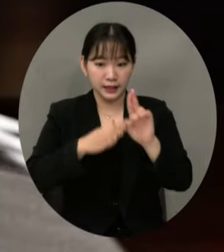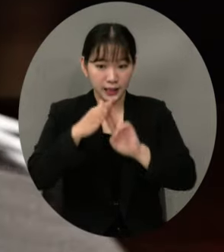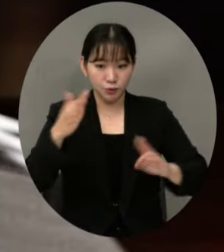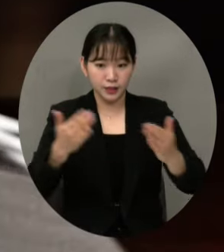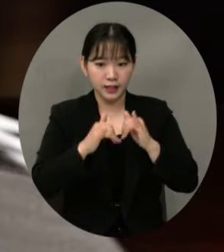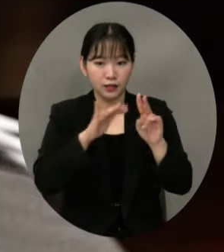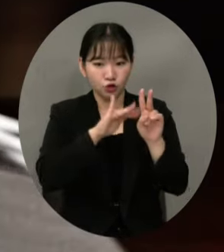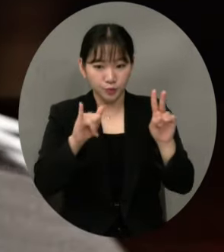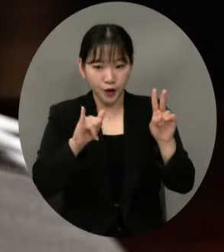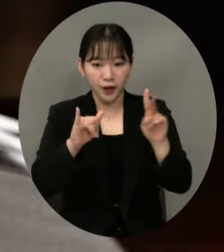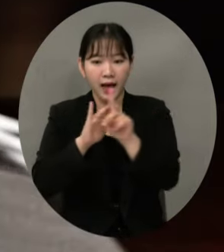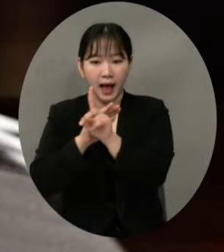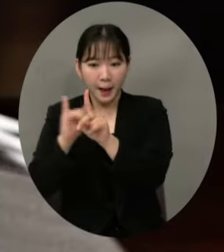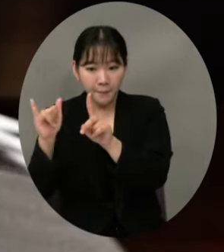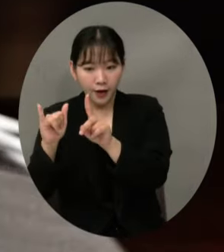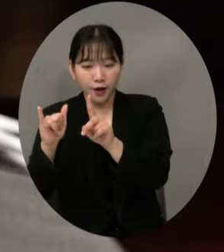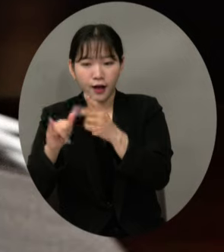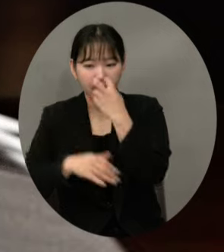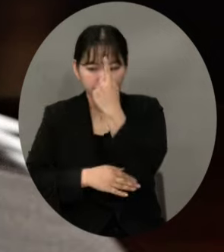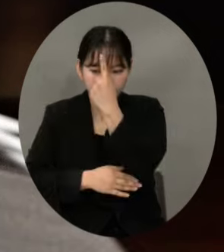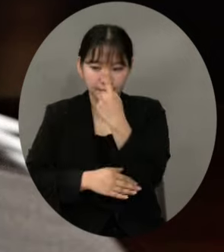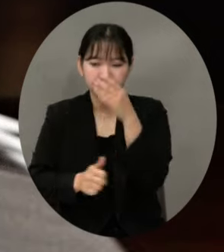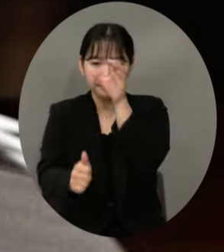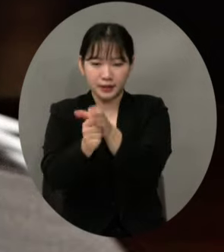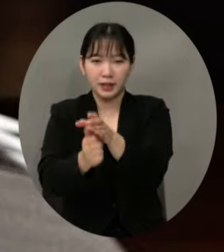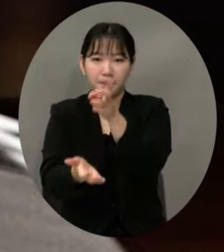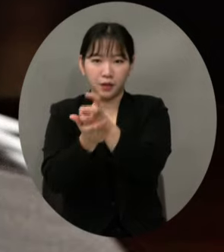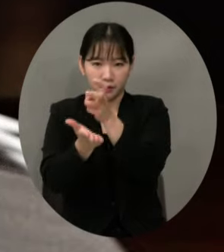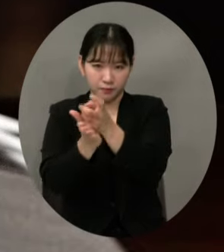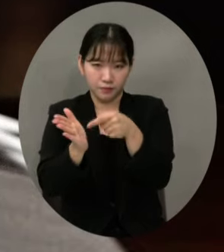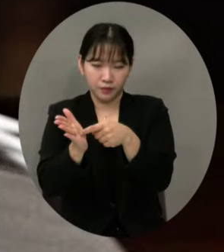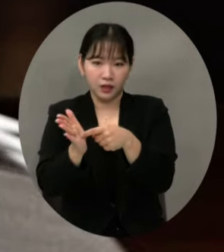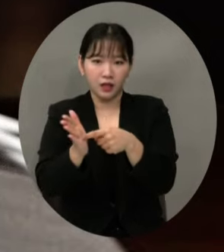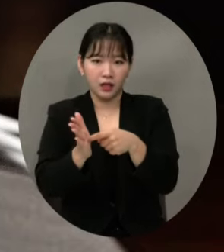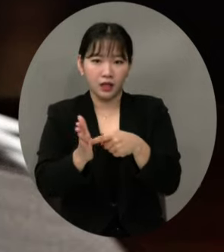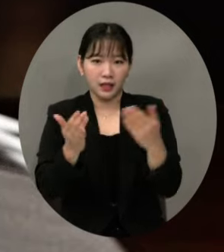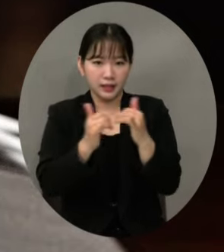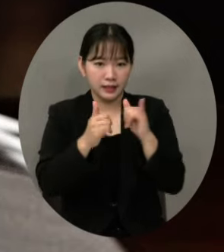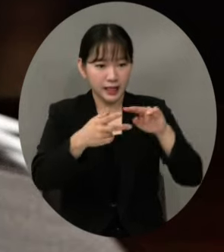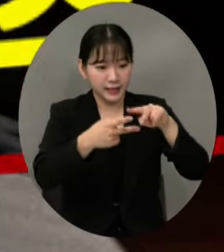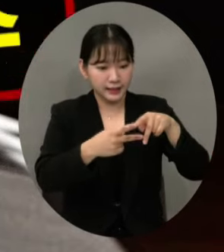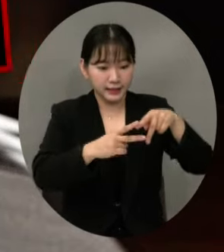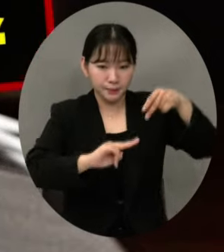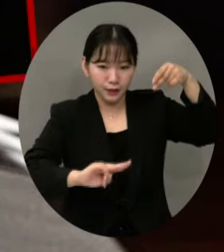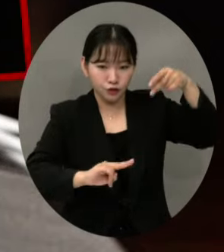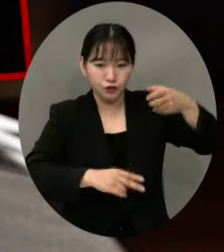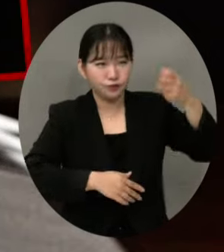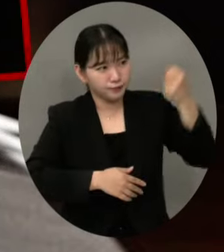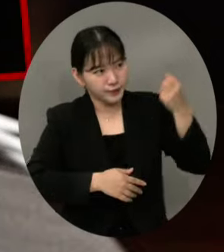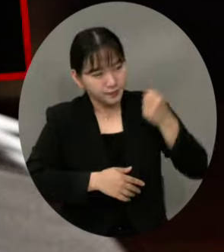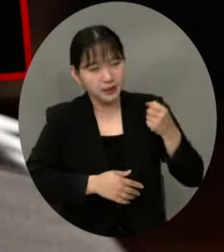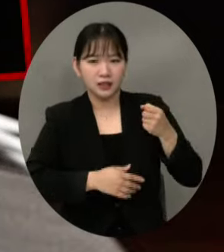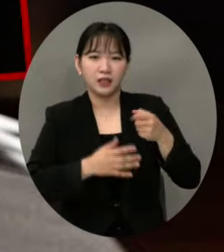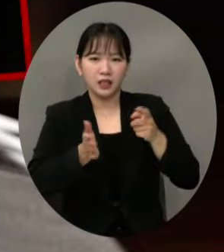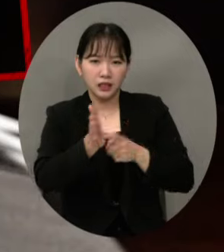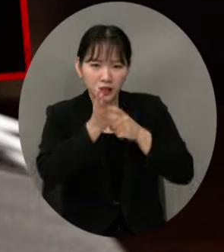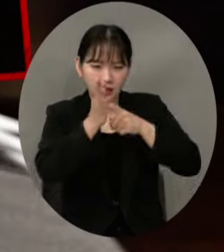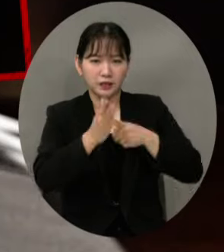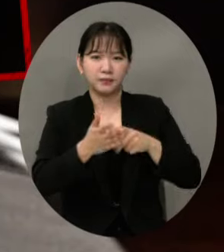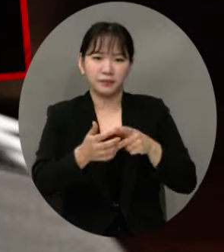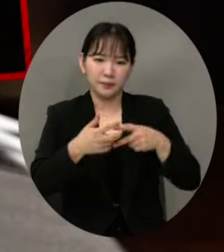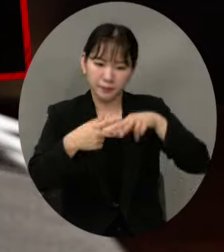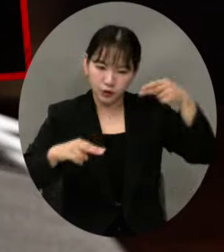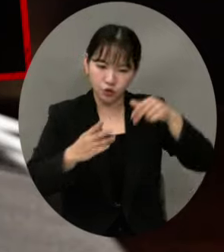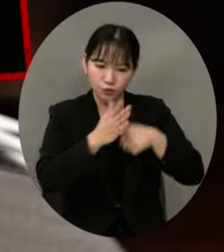잠수작업자 2명당 1명의 감시인을 배치하도록 한 규정도 잠수작업자에게 신호밧줄 등 응급상황을 위한 장치를 제공해야 하는